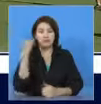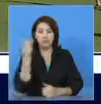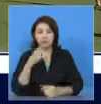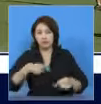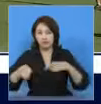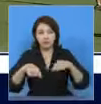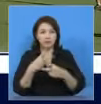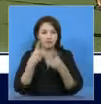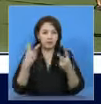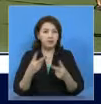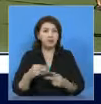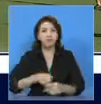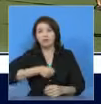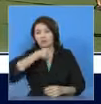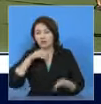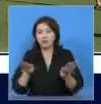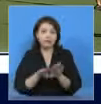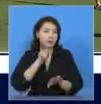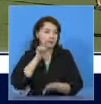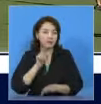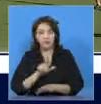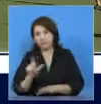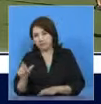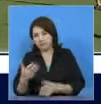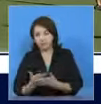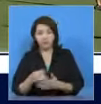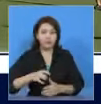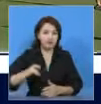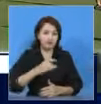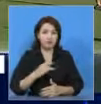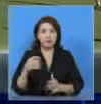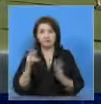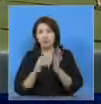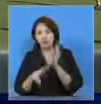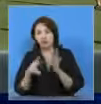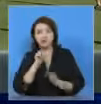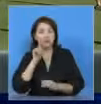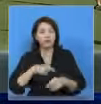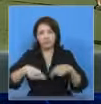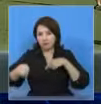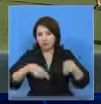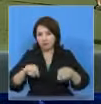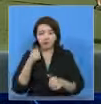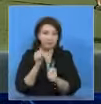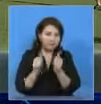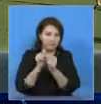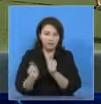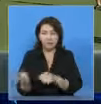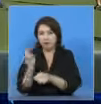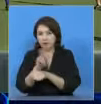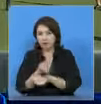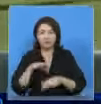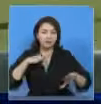наблюдается как у старшего таки у младшего поколения в районе порядка 80 молодых футболистов регулярно посещая и